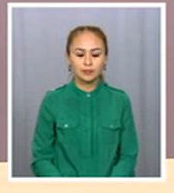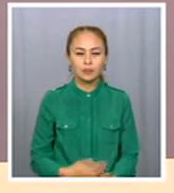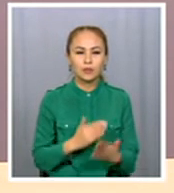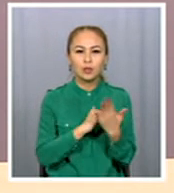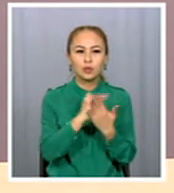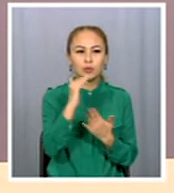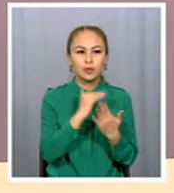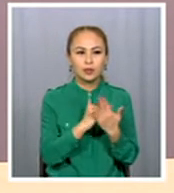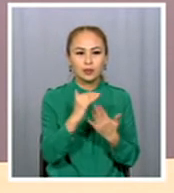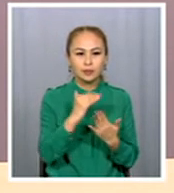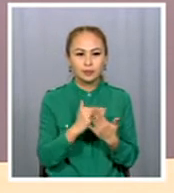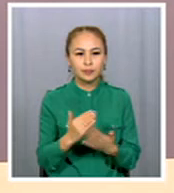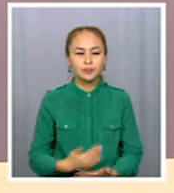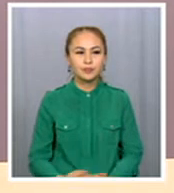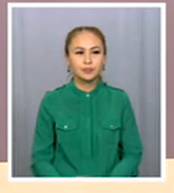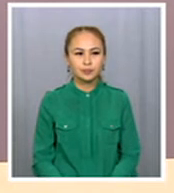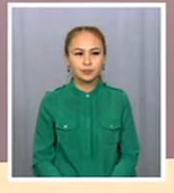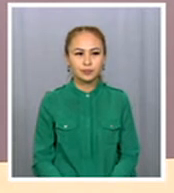жоғары,